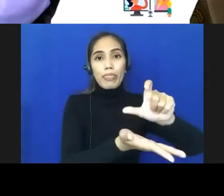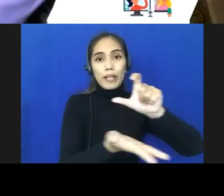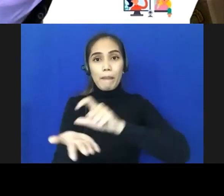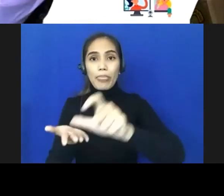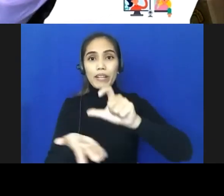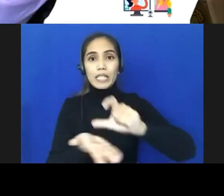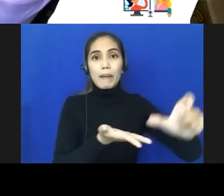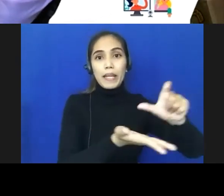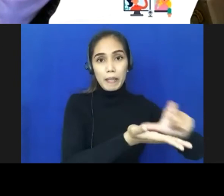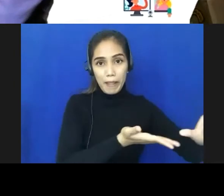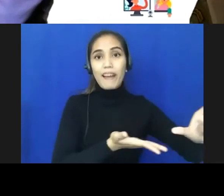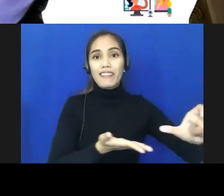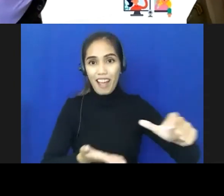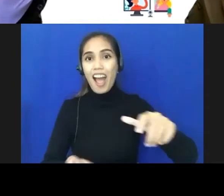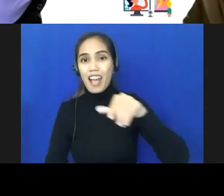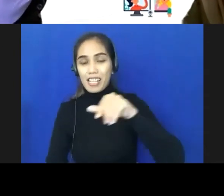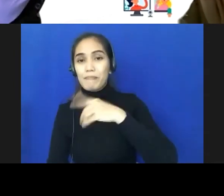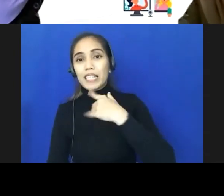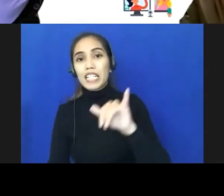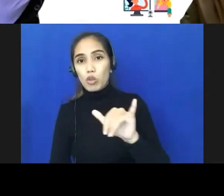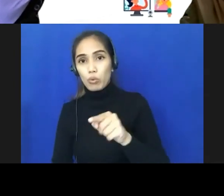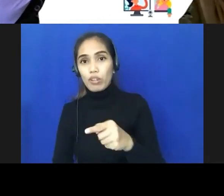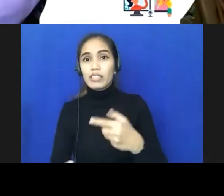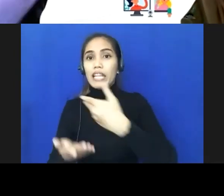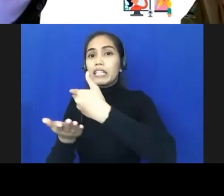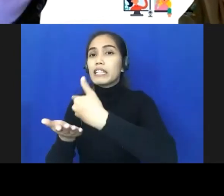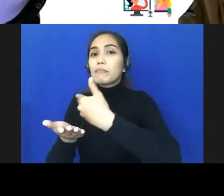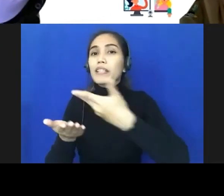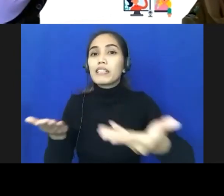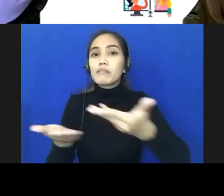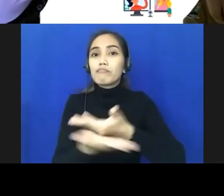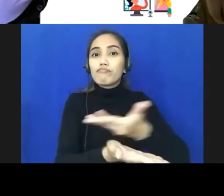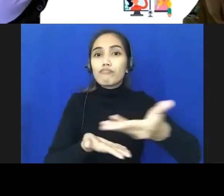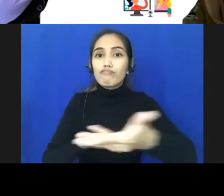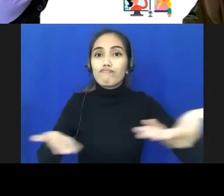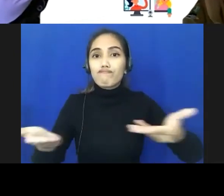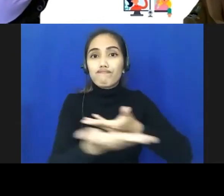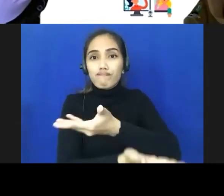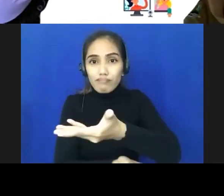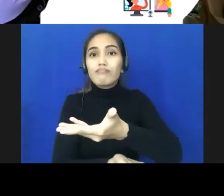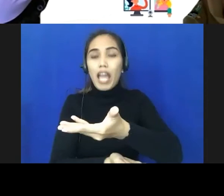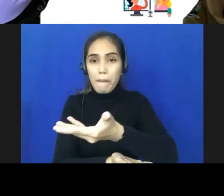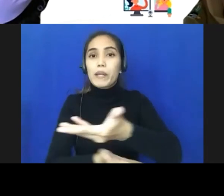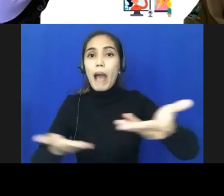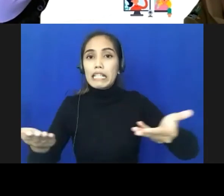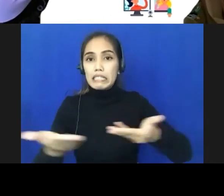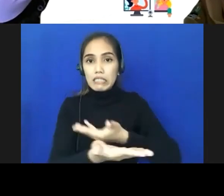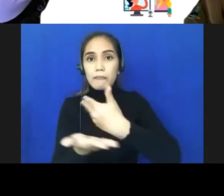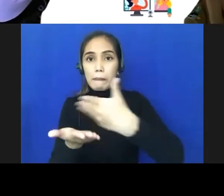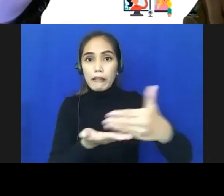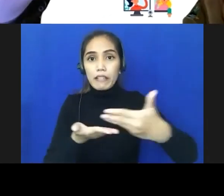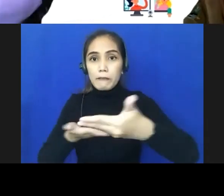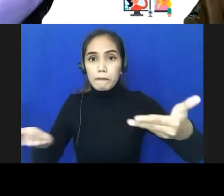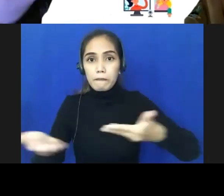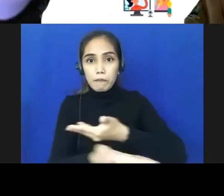ya. Jadi Dinas Kesehatan sudah membuat menu dalam BOK agar puskesmas bisa memanfaatkan dana itu